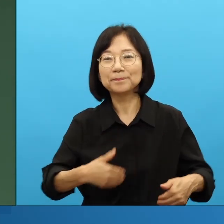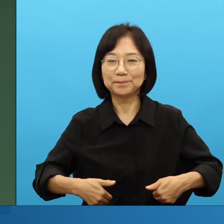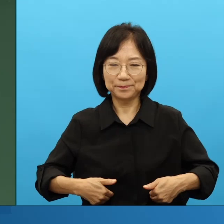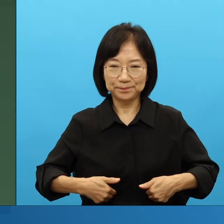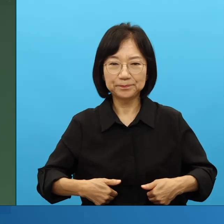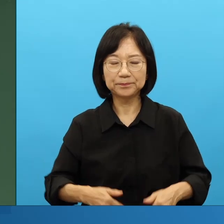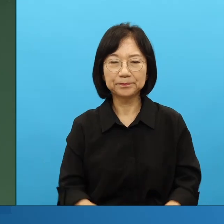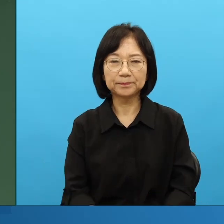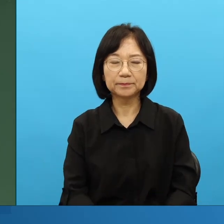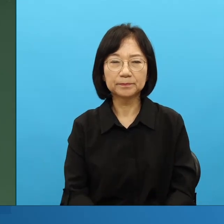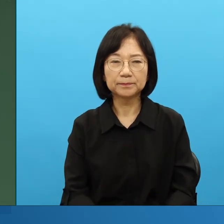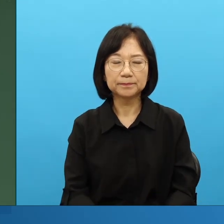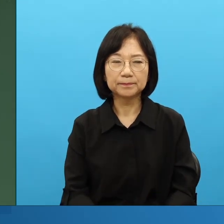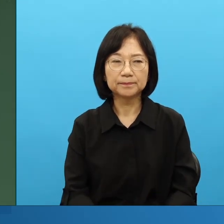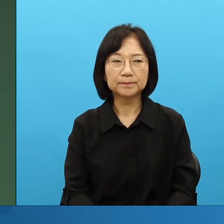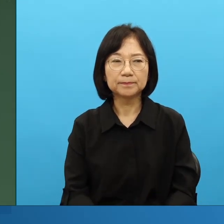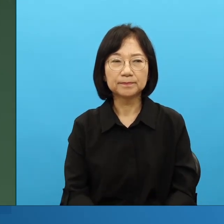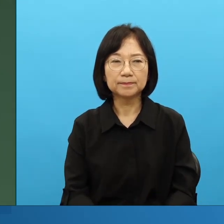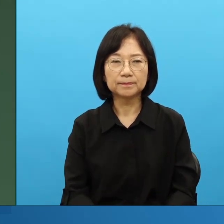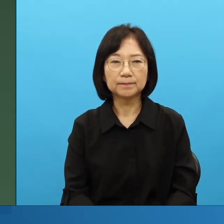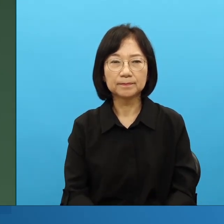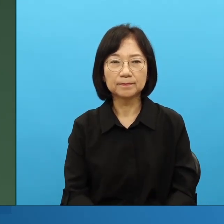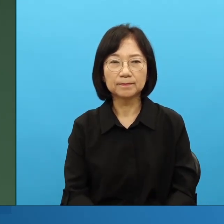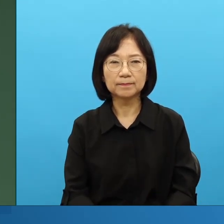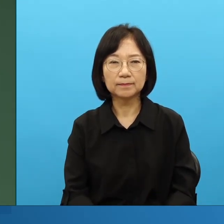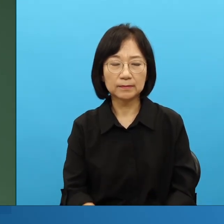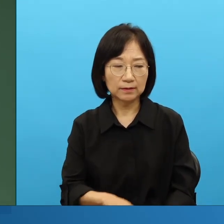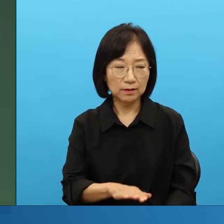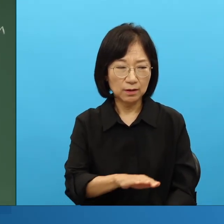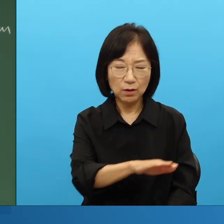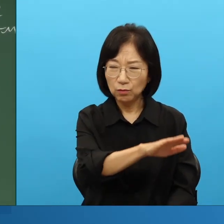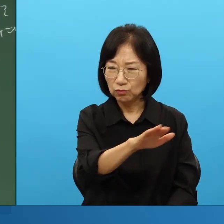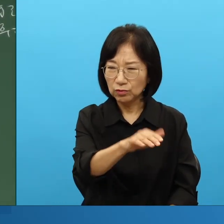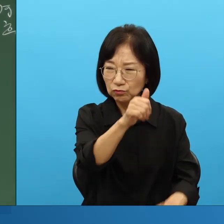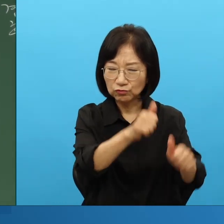우리 후대들은 3단체 밑에 가 심부름해야 됩니다.